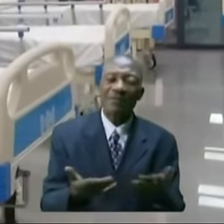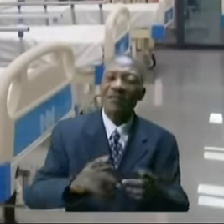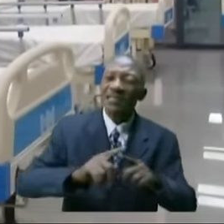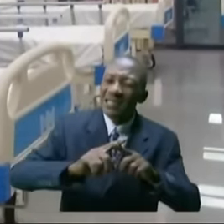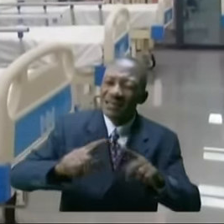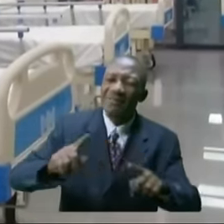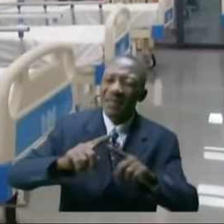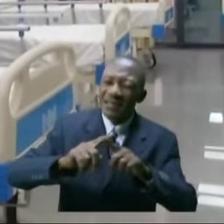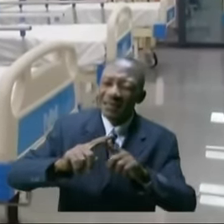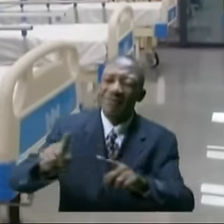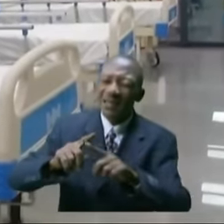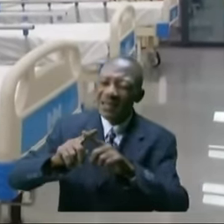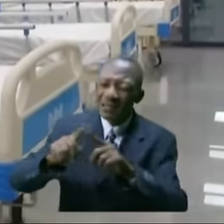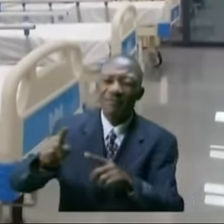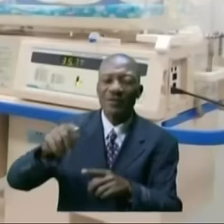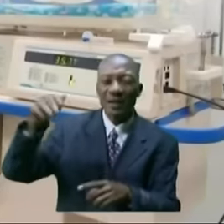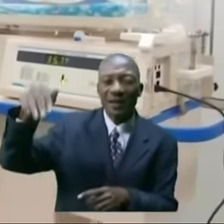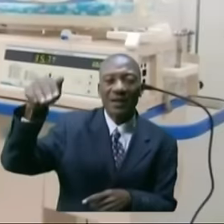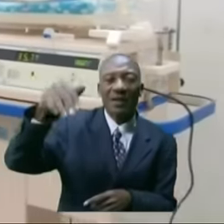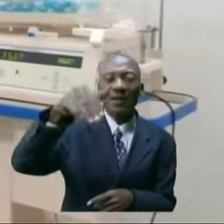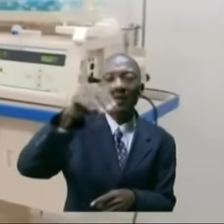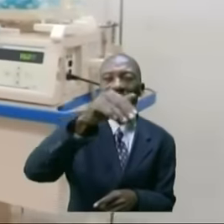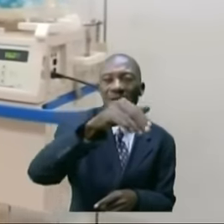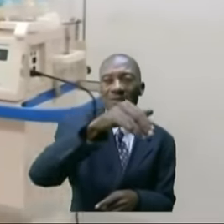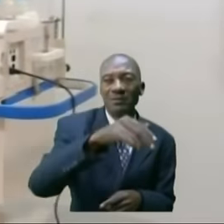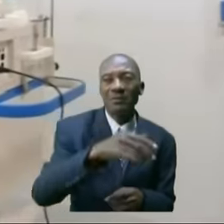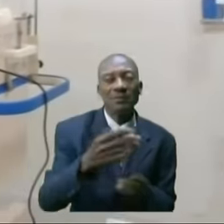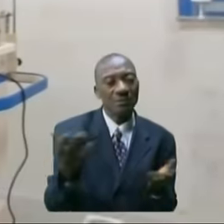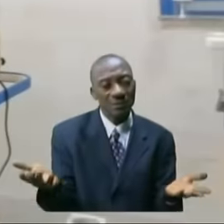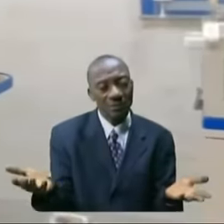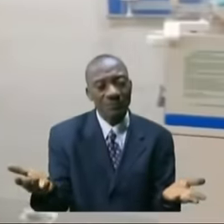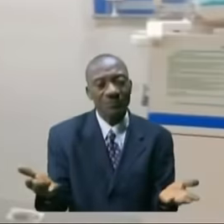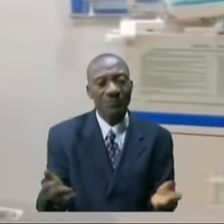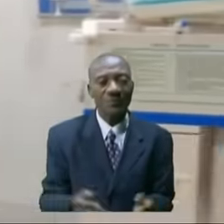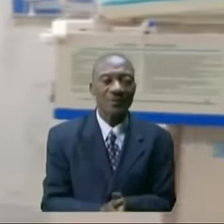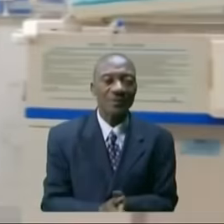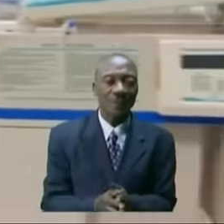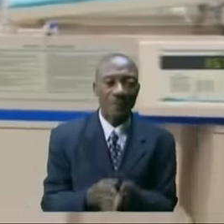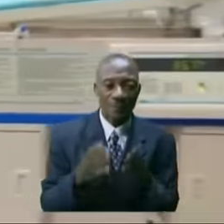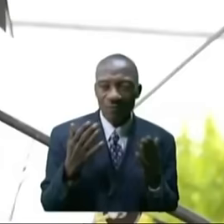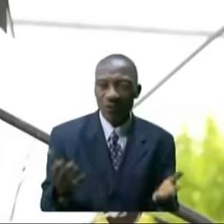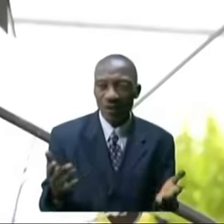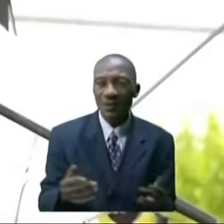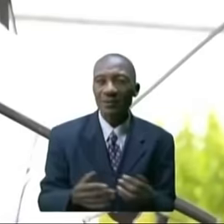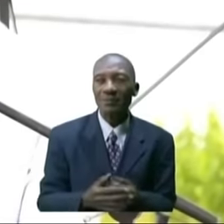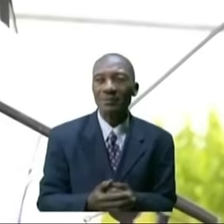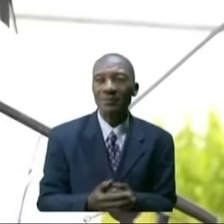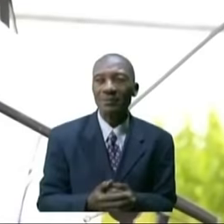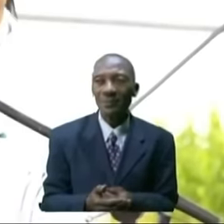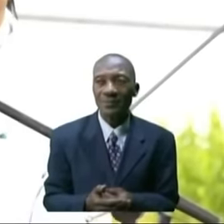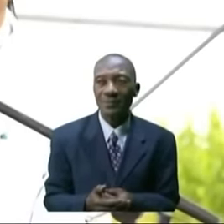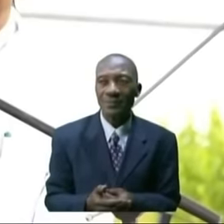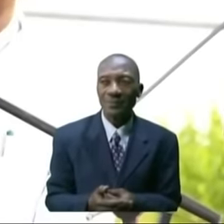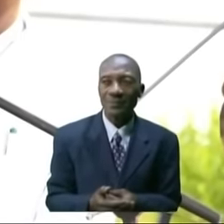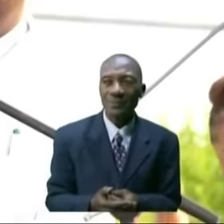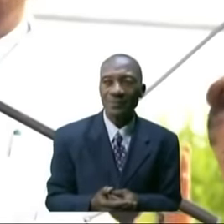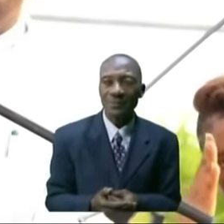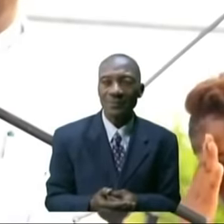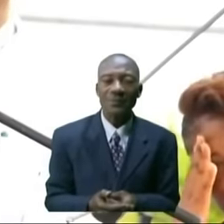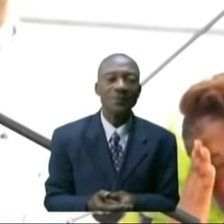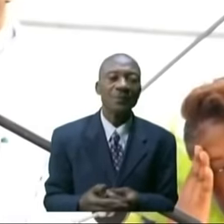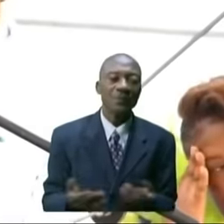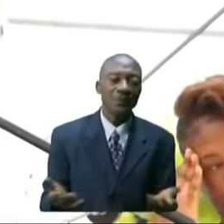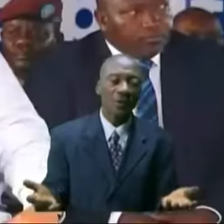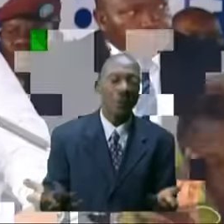compte désormais parmi les plus grandes entreprises de la RDC en termes d'effectifs. Le comité de